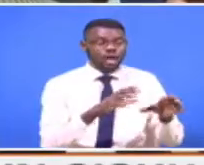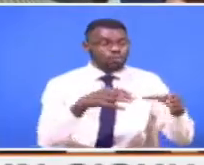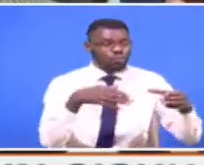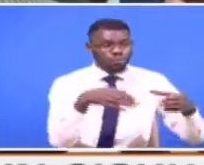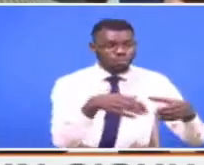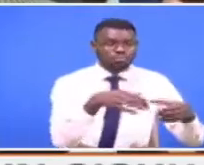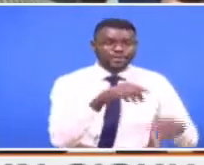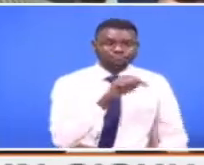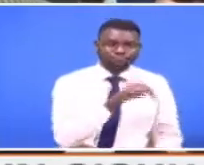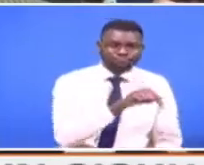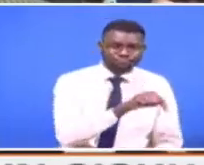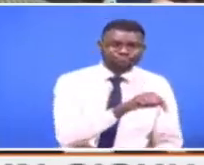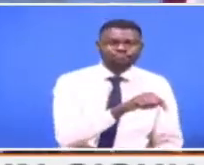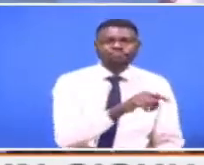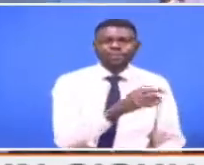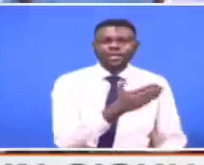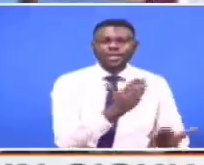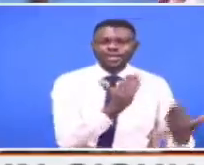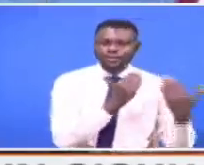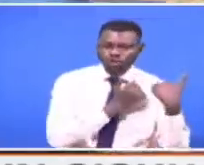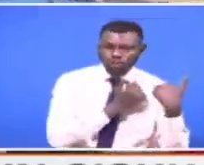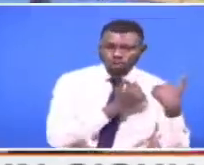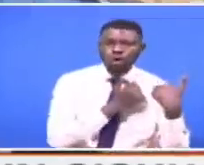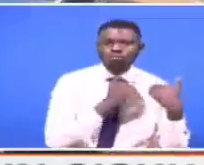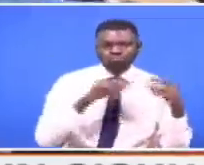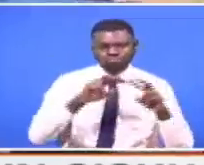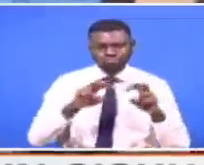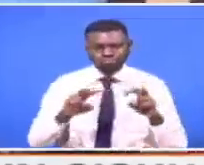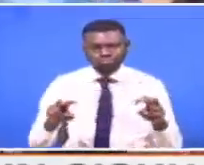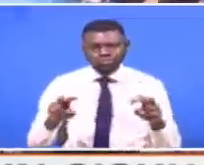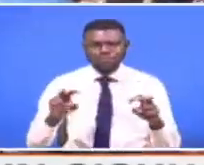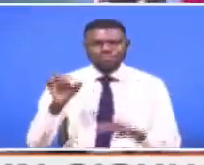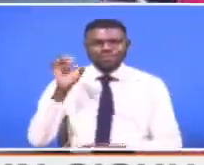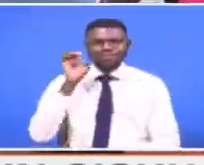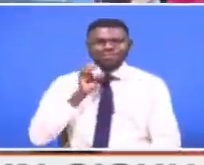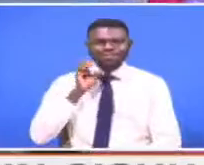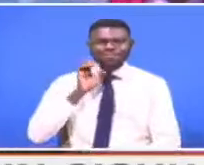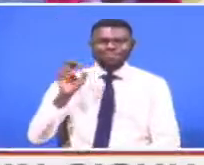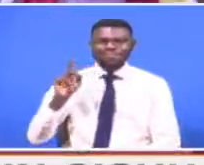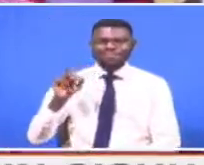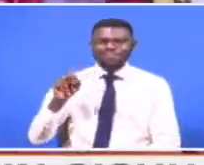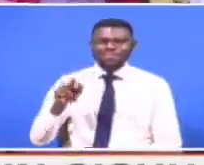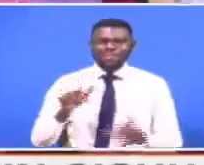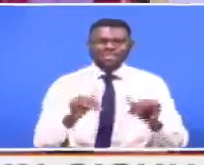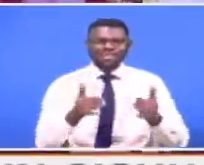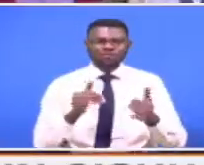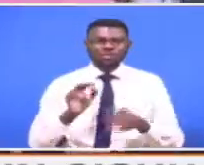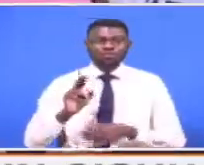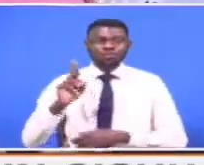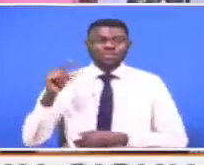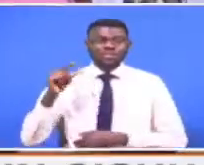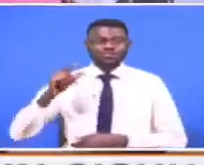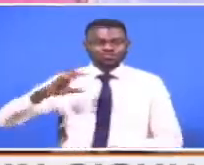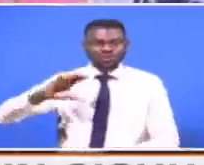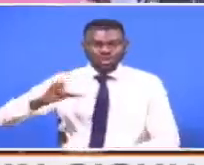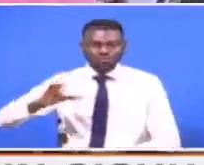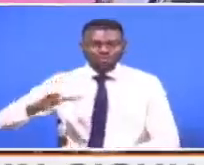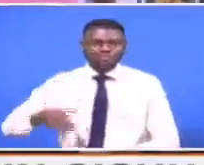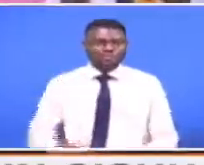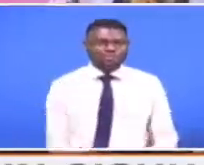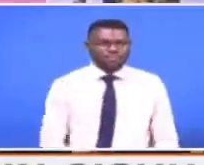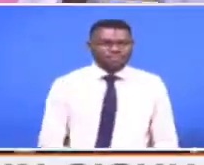vimeweza kuhusishwa. Elvis Kosgei, KTN News, katika kaunti ya Uasin Gishu.